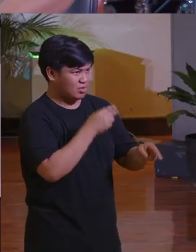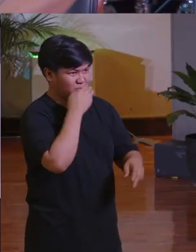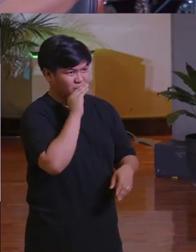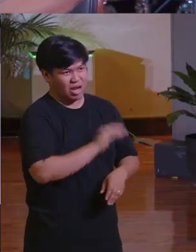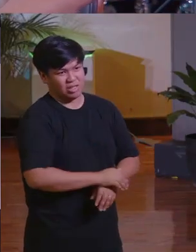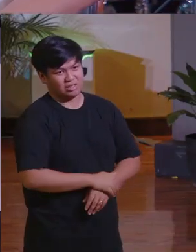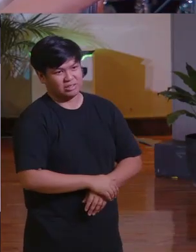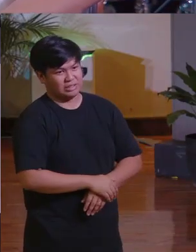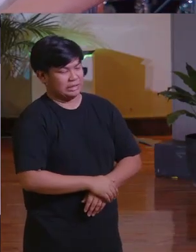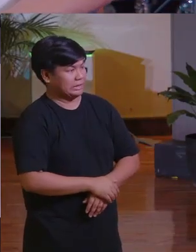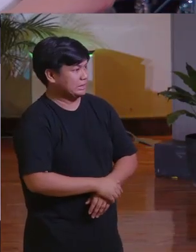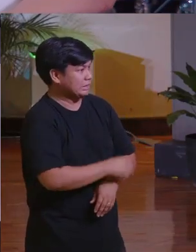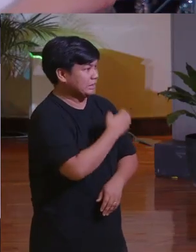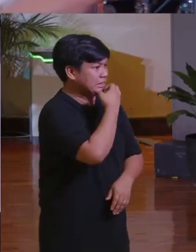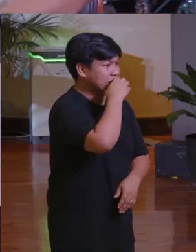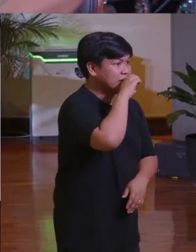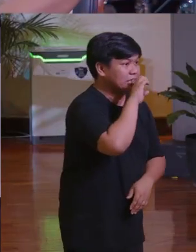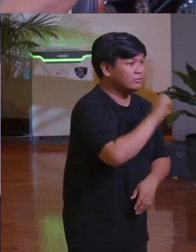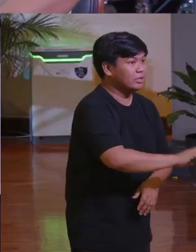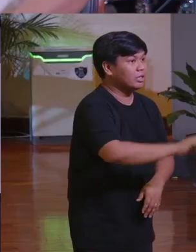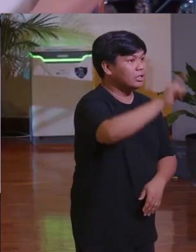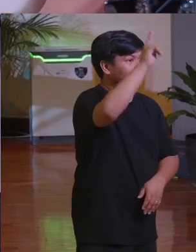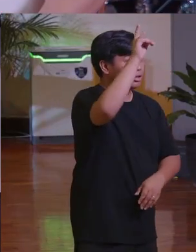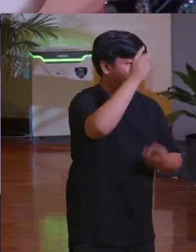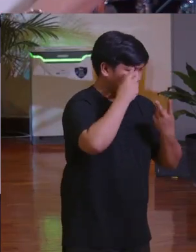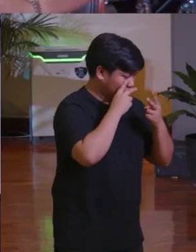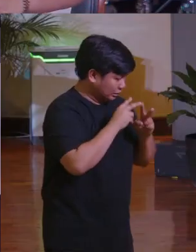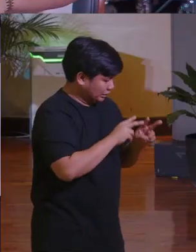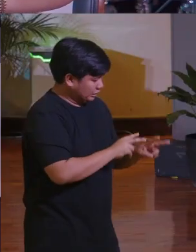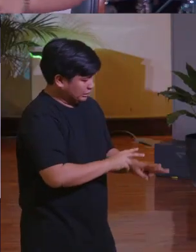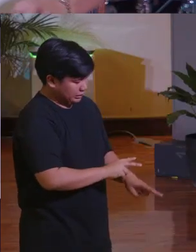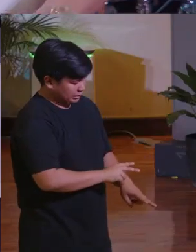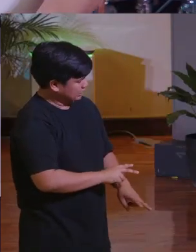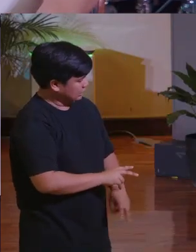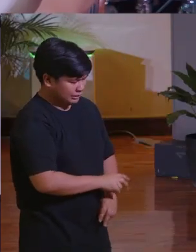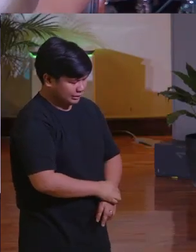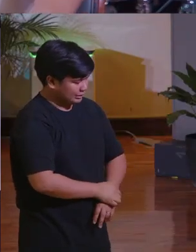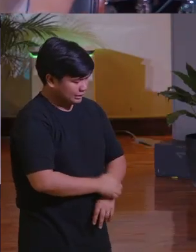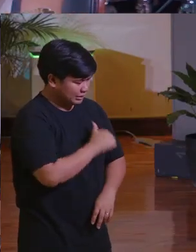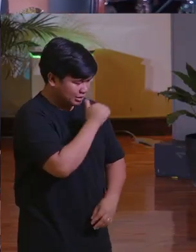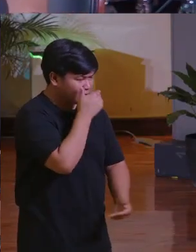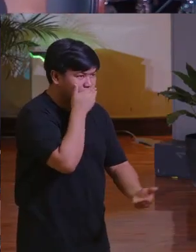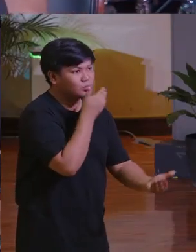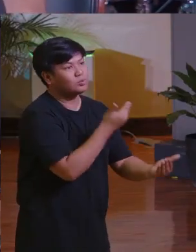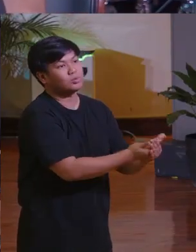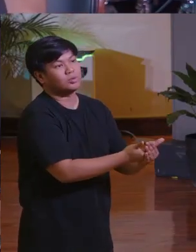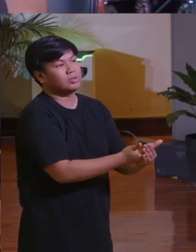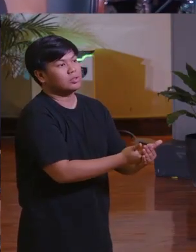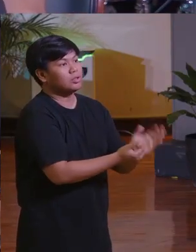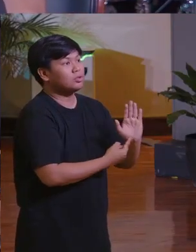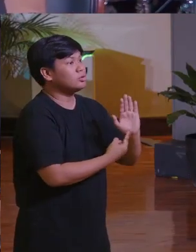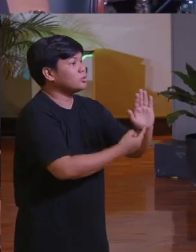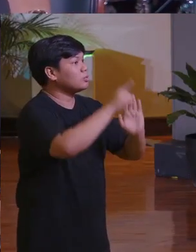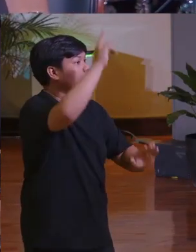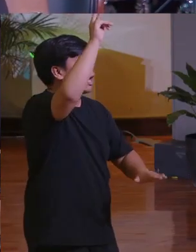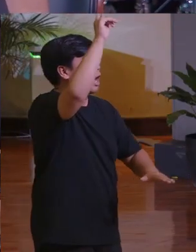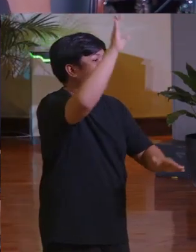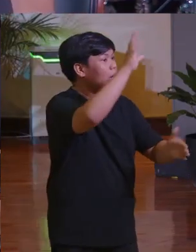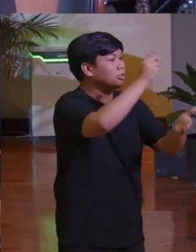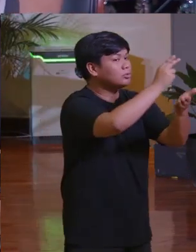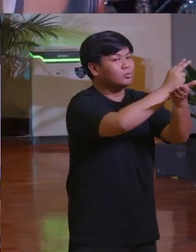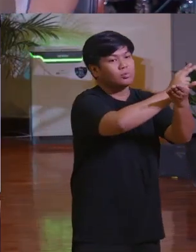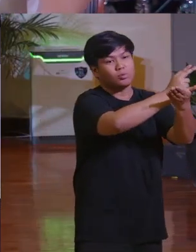For their evil has come up before me. Dito po natin makikita ang kabanalan ng Diyos at